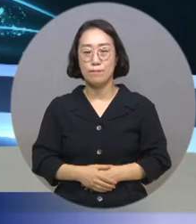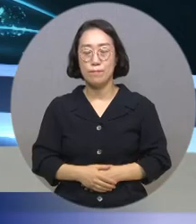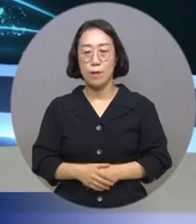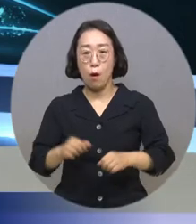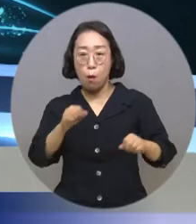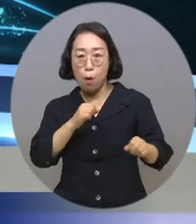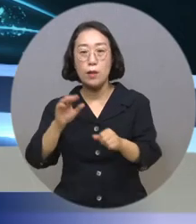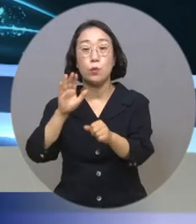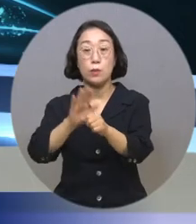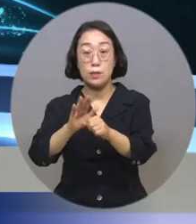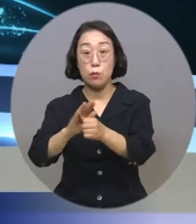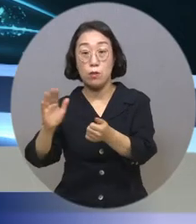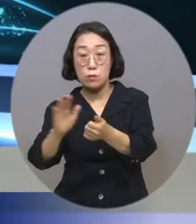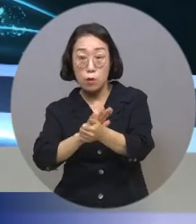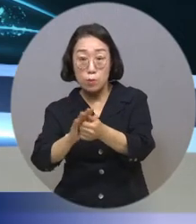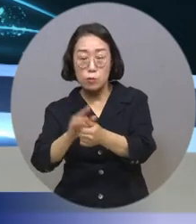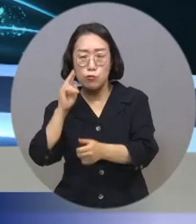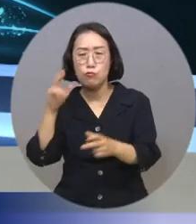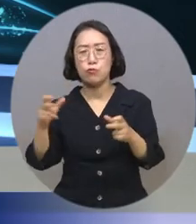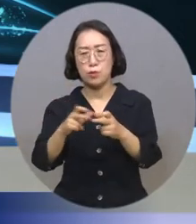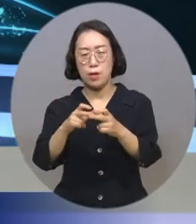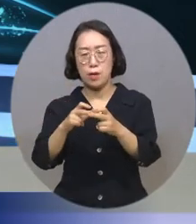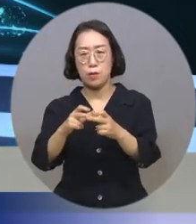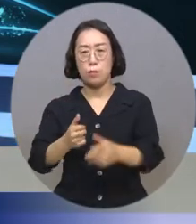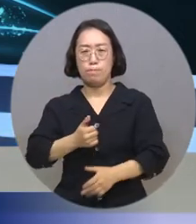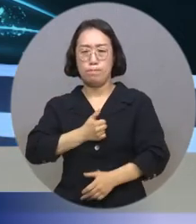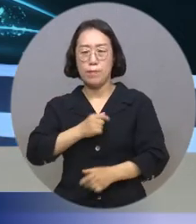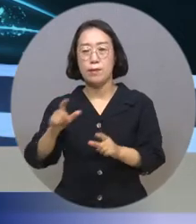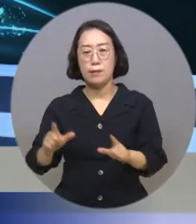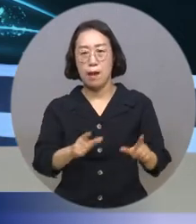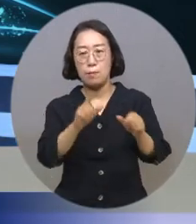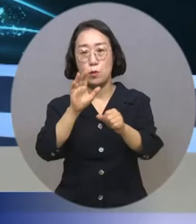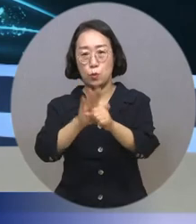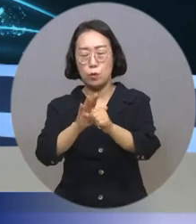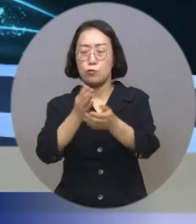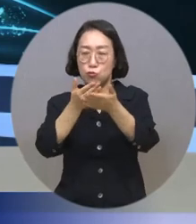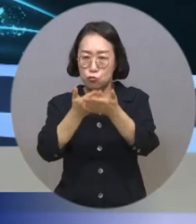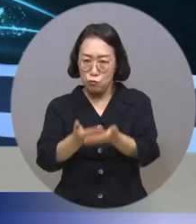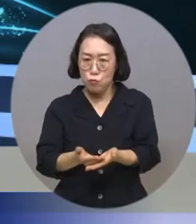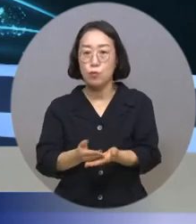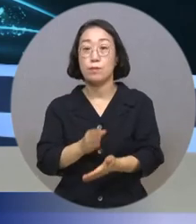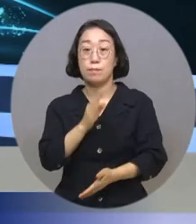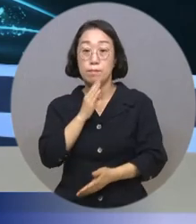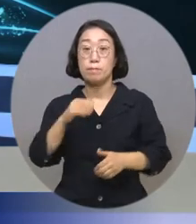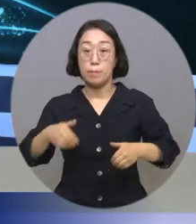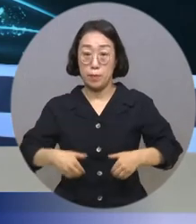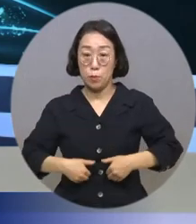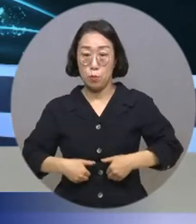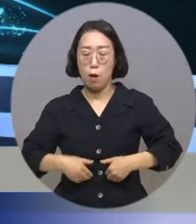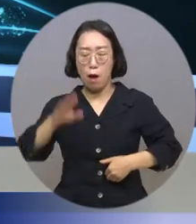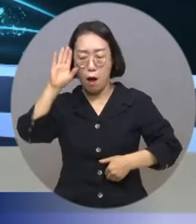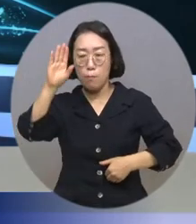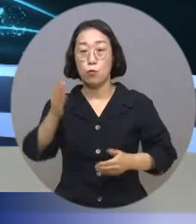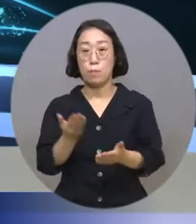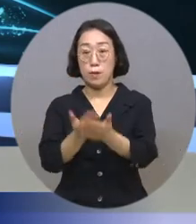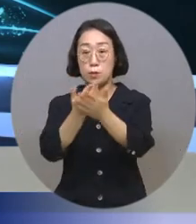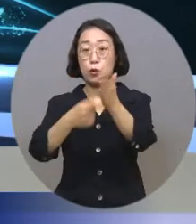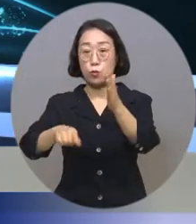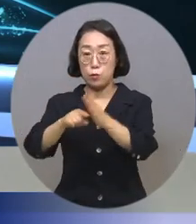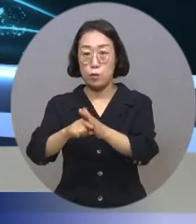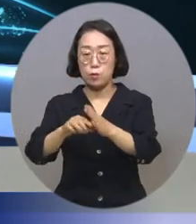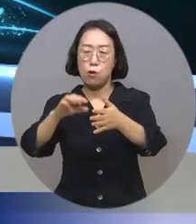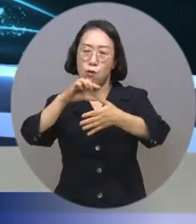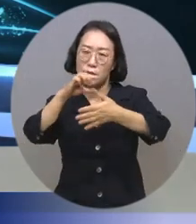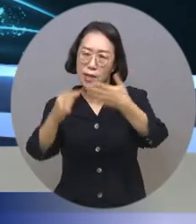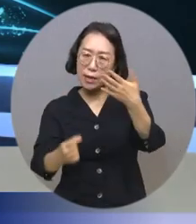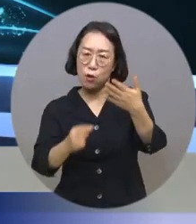활동지원 서비스는 중증장애인의 주체적인 삶을 지원하는 중요한 요소로 자리 잡고 있는데요. 앞으로의 발전을 위해서는 자격요건